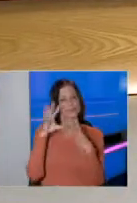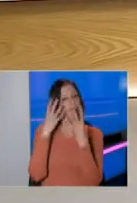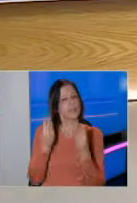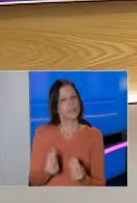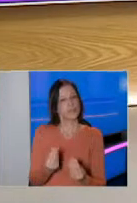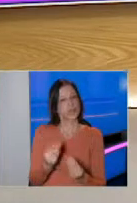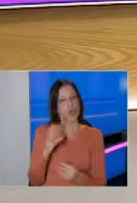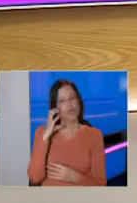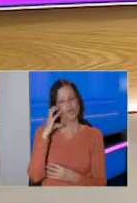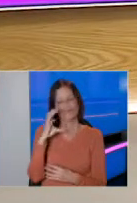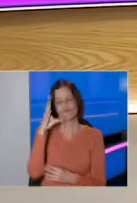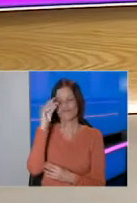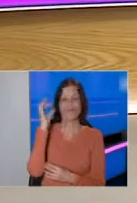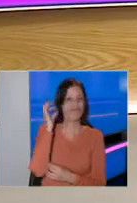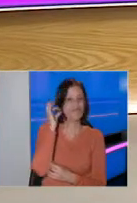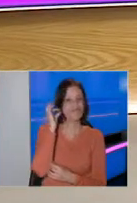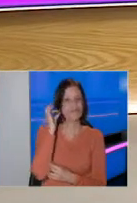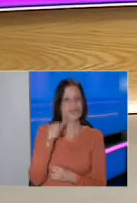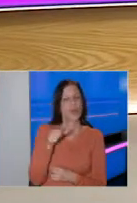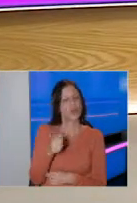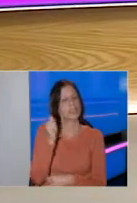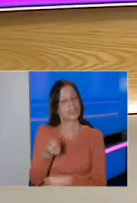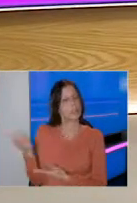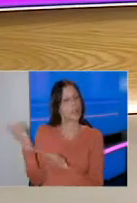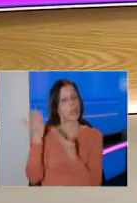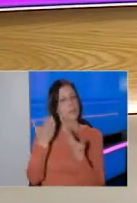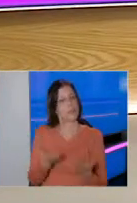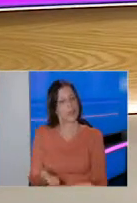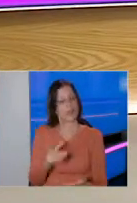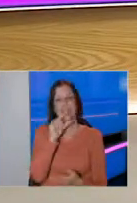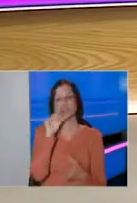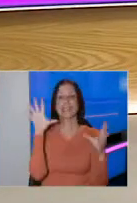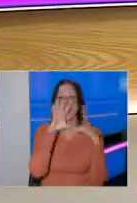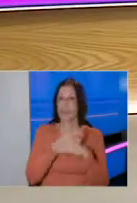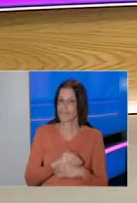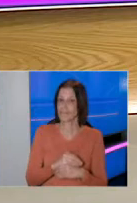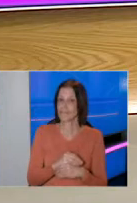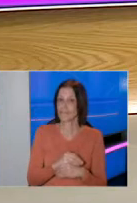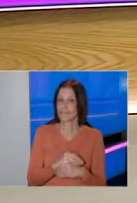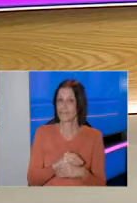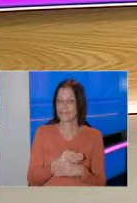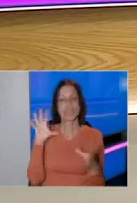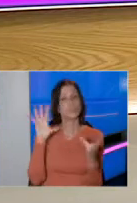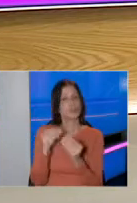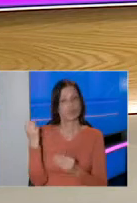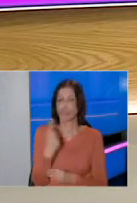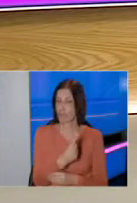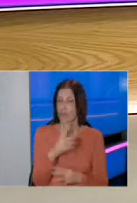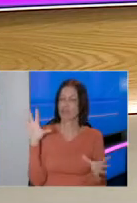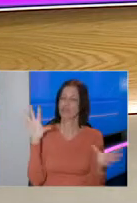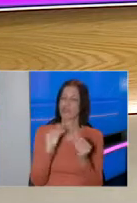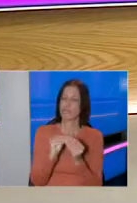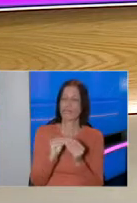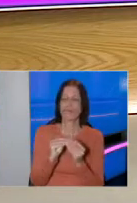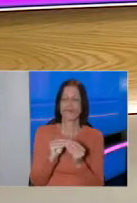ערב טוב, צופות וצופי ערוץ כנסת. ברוכים הבאים לציוצי ערב. סיכום שבוע. שבוע סוער היה